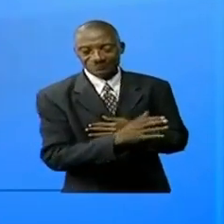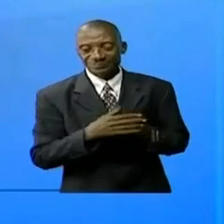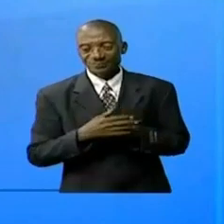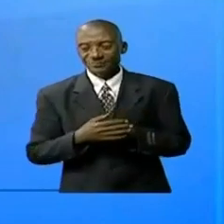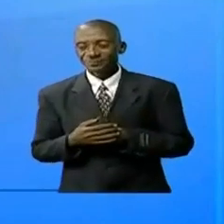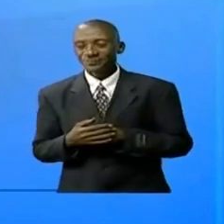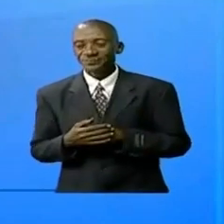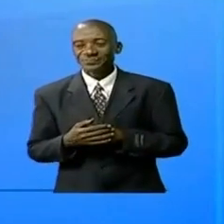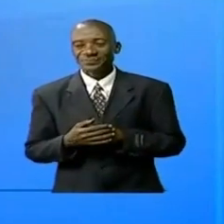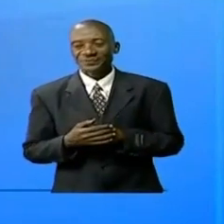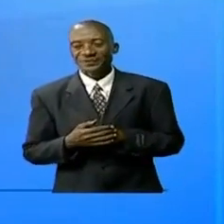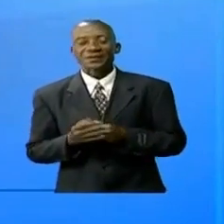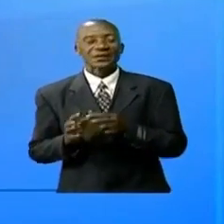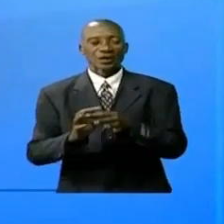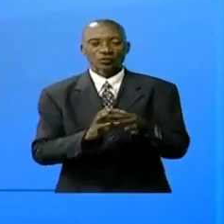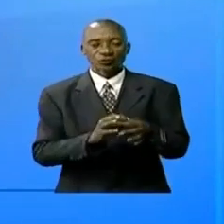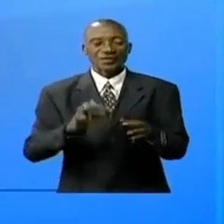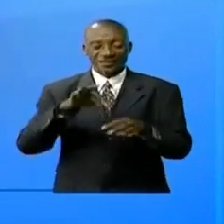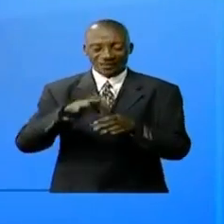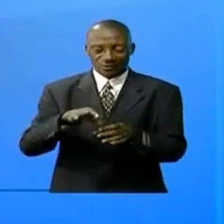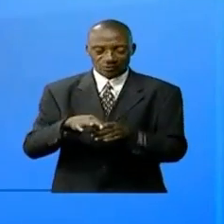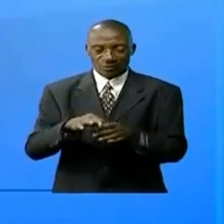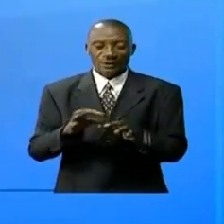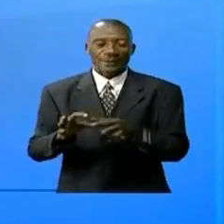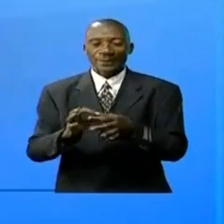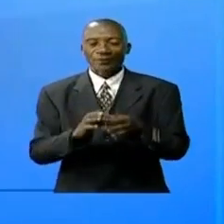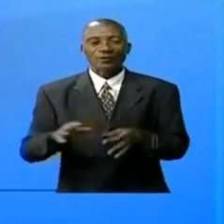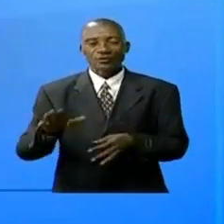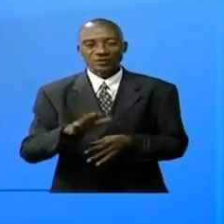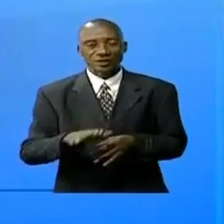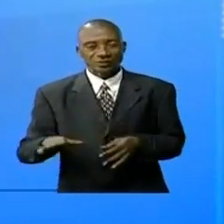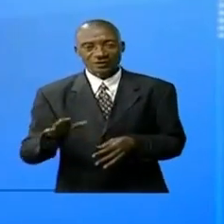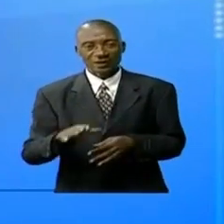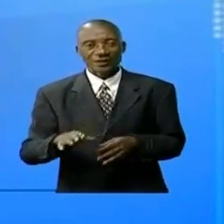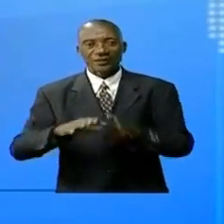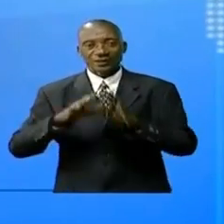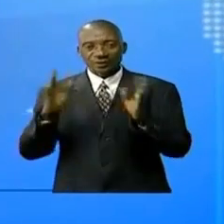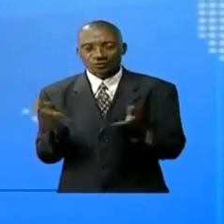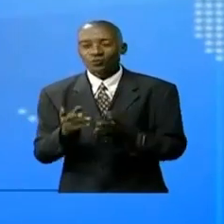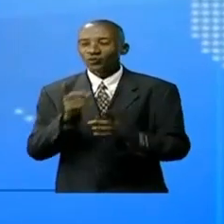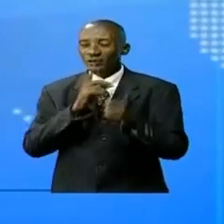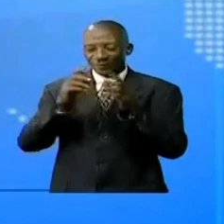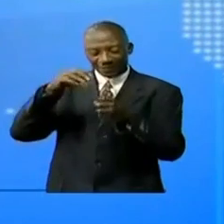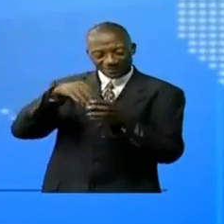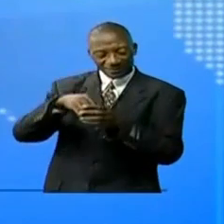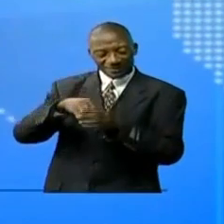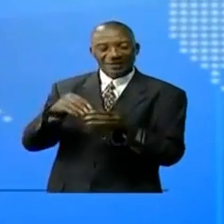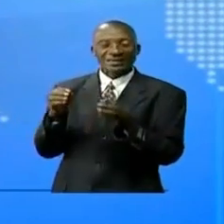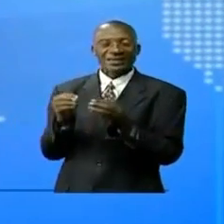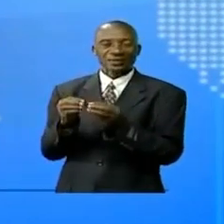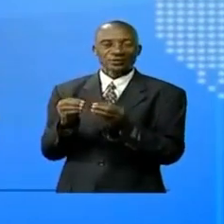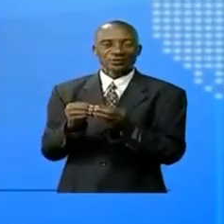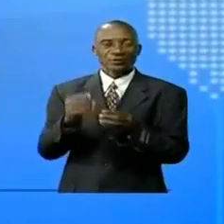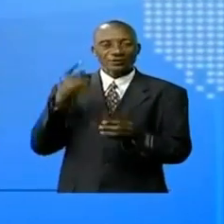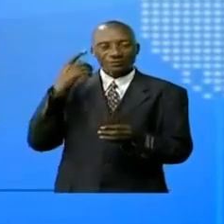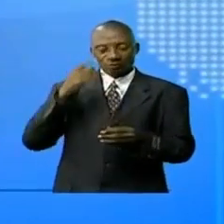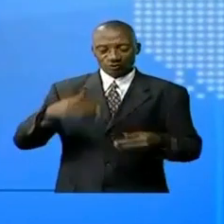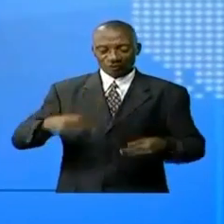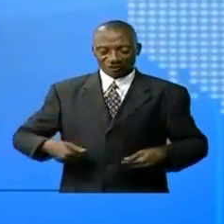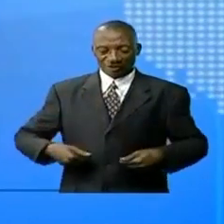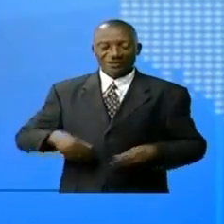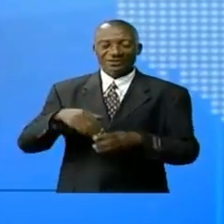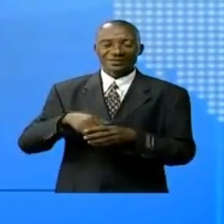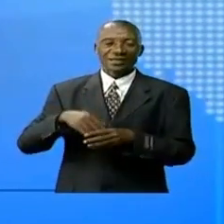la cohésion nationale, ces sujets ont été au centre des débats au cours de l'atelier organisé à l'attention des jeunes de l'UDPS du